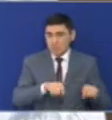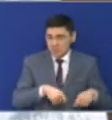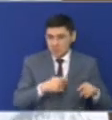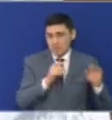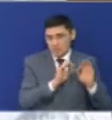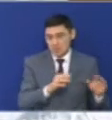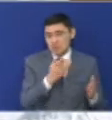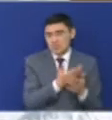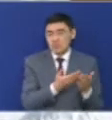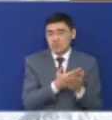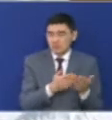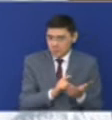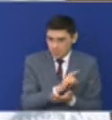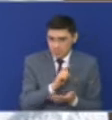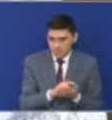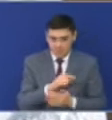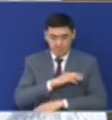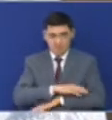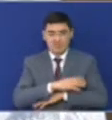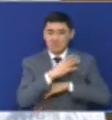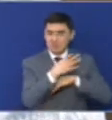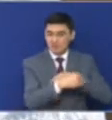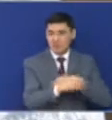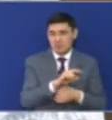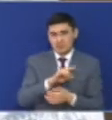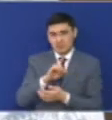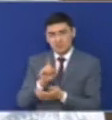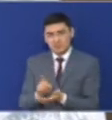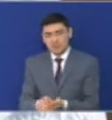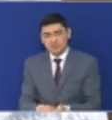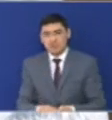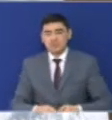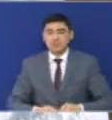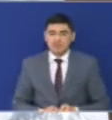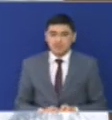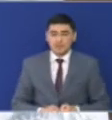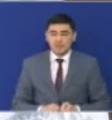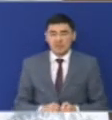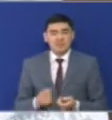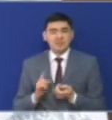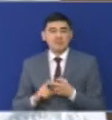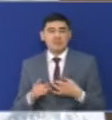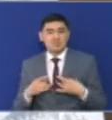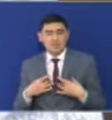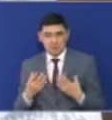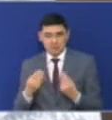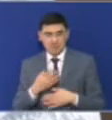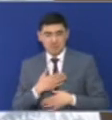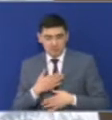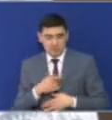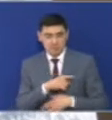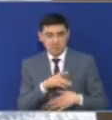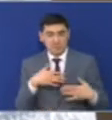для них хорошим примером. Поэтому я желаю всем счастья, мирной жизни и дальнейших успехов. Поздравляем всех с Днем благодарности. Желаем